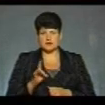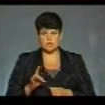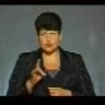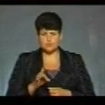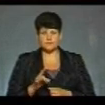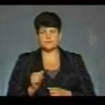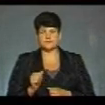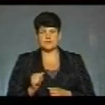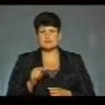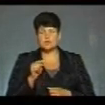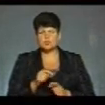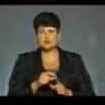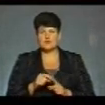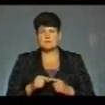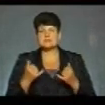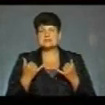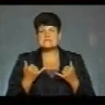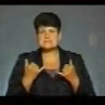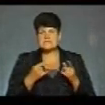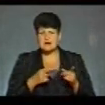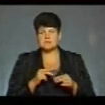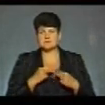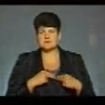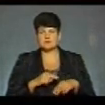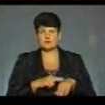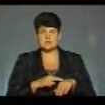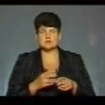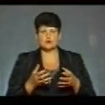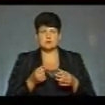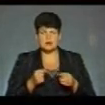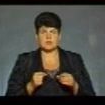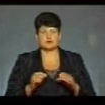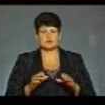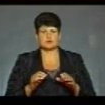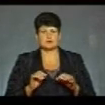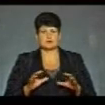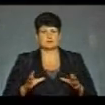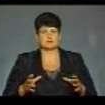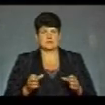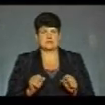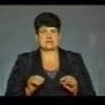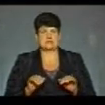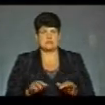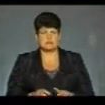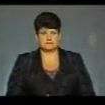Андрій Василик. За його словами, зараз працівники поліції обирають йому запобіжний захід. Подробиці далі.